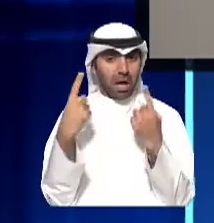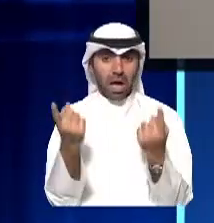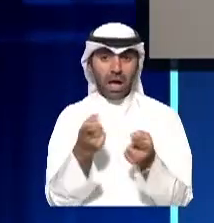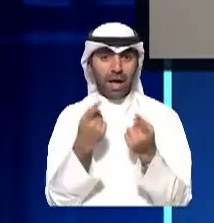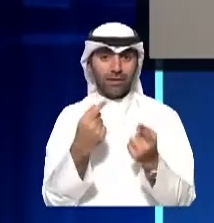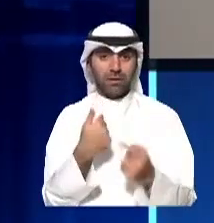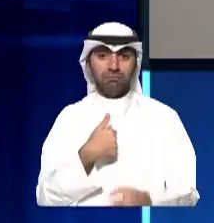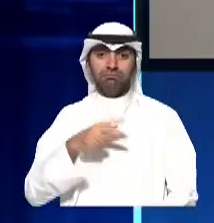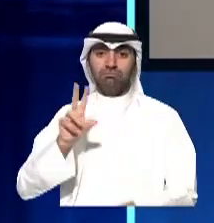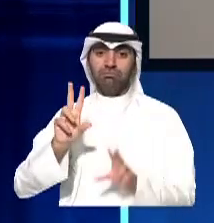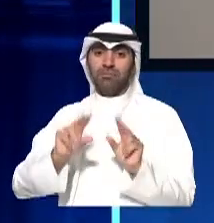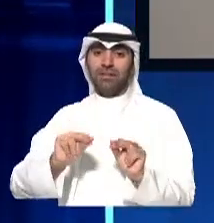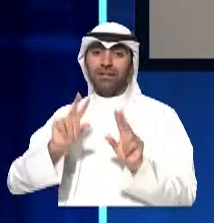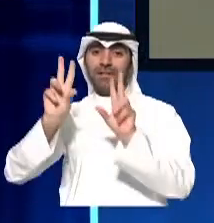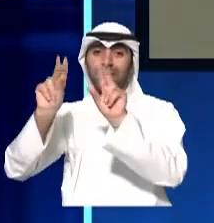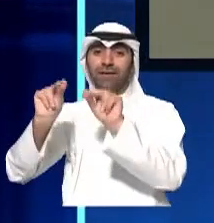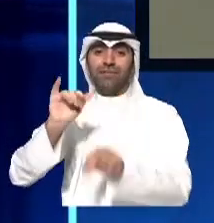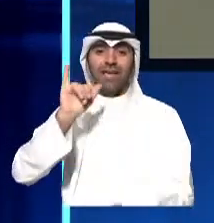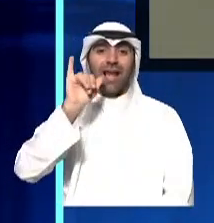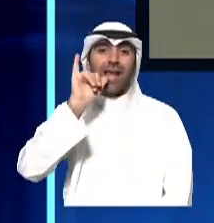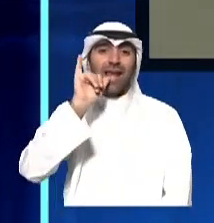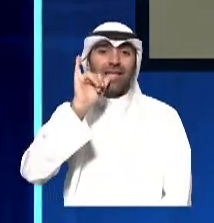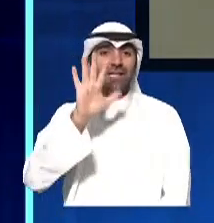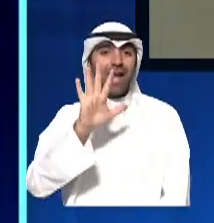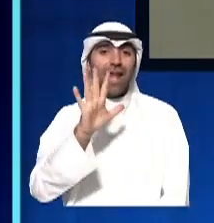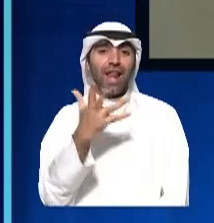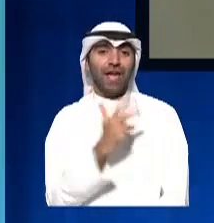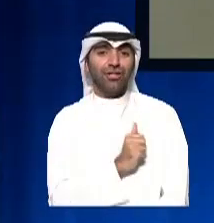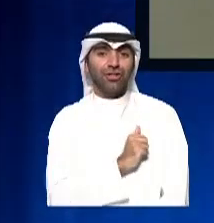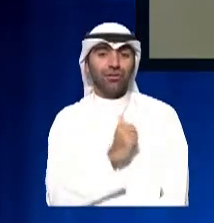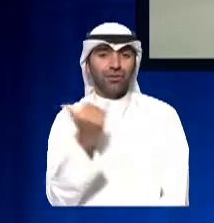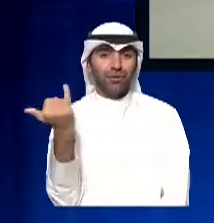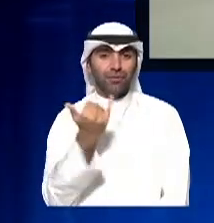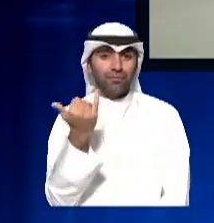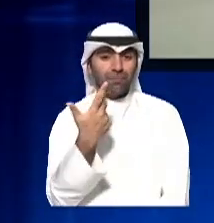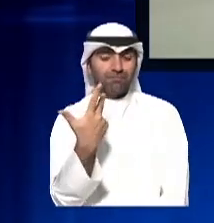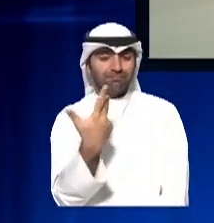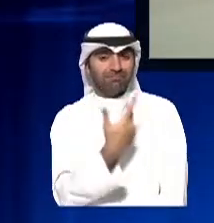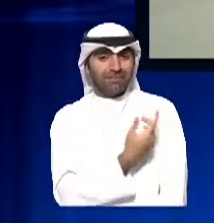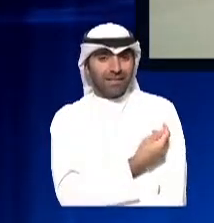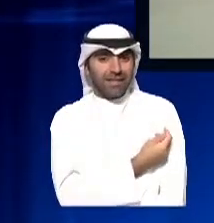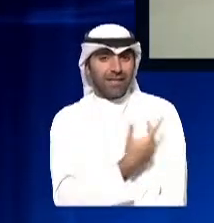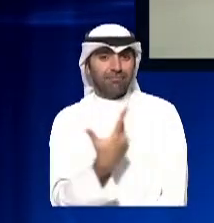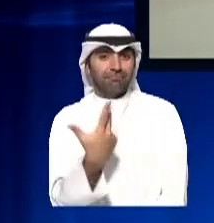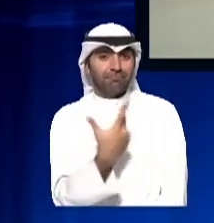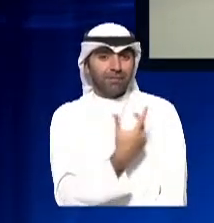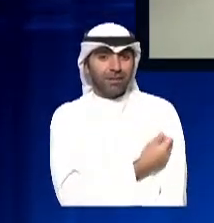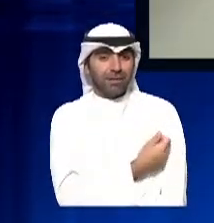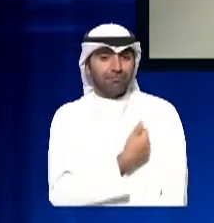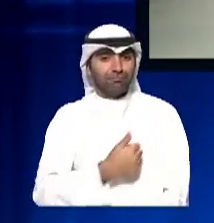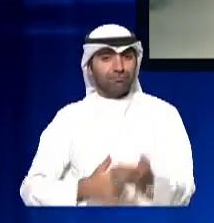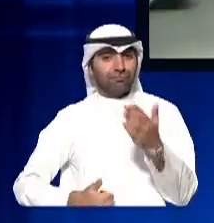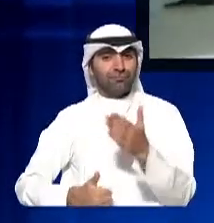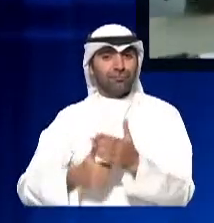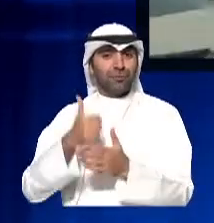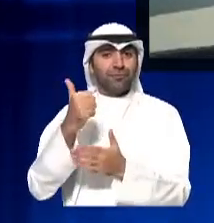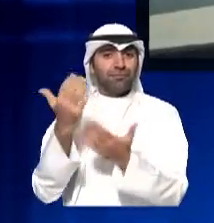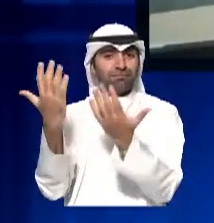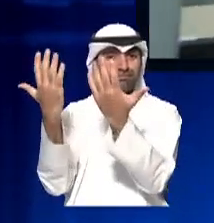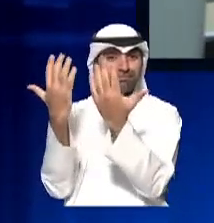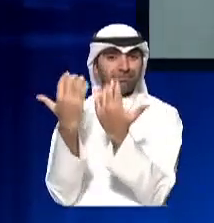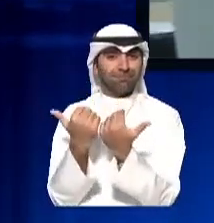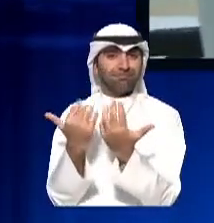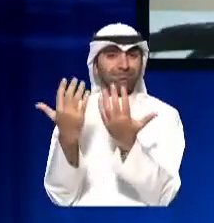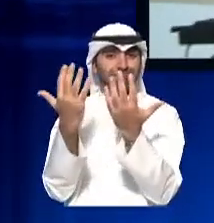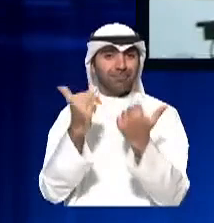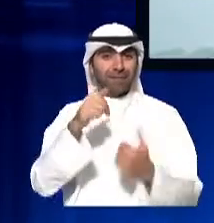أن الفعالية لا تقل بعد 16 أسبوع من أخذ الجرعة الأولى، وعلى هذا الأساس تم تمديد